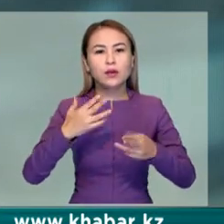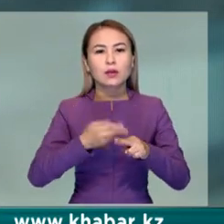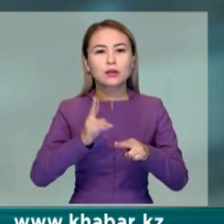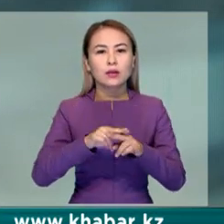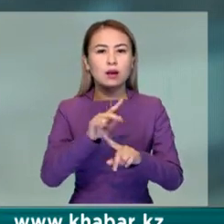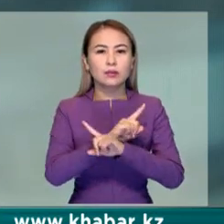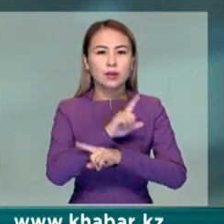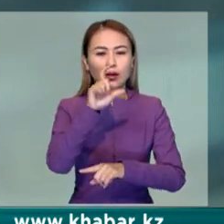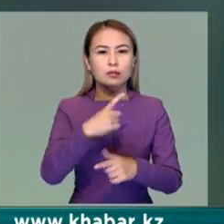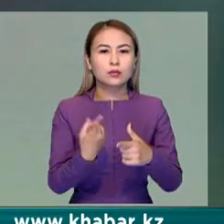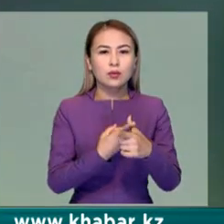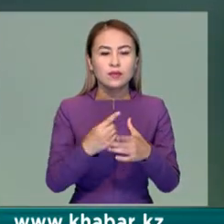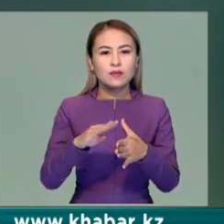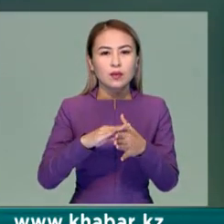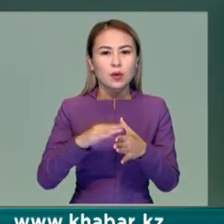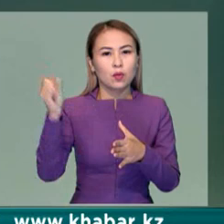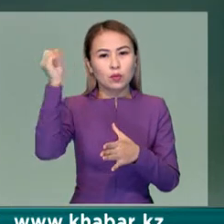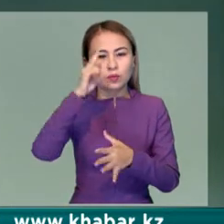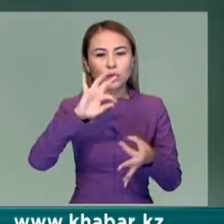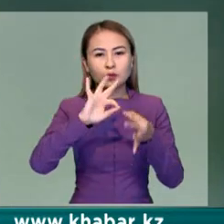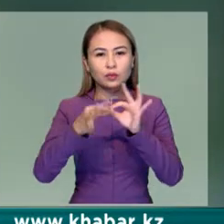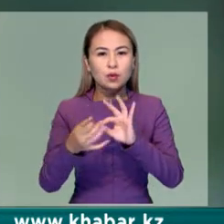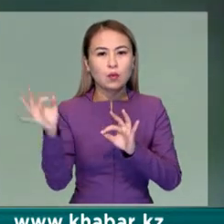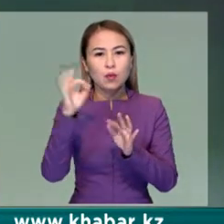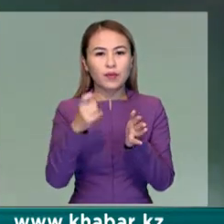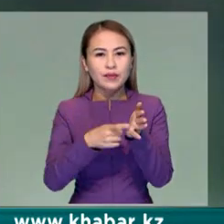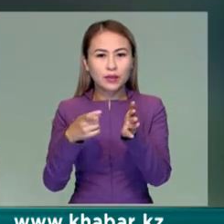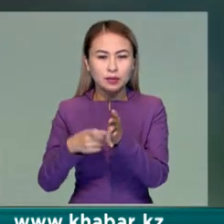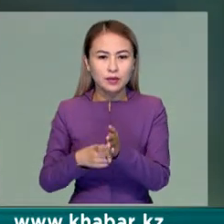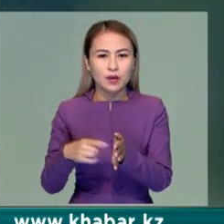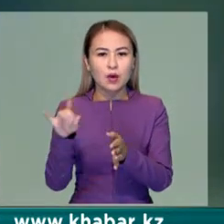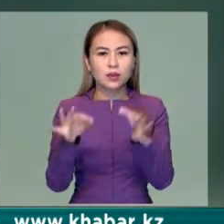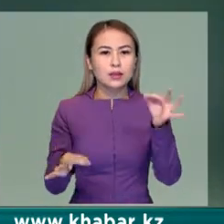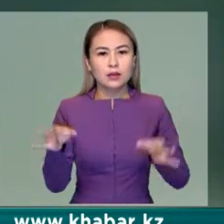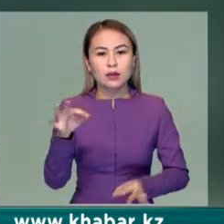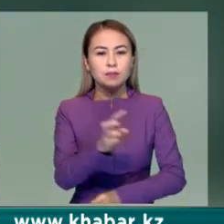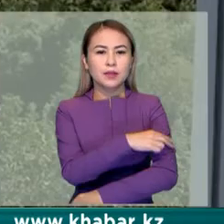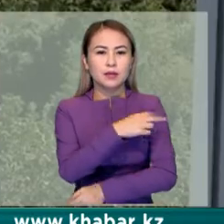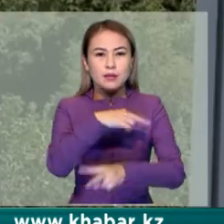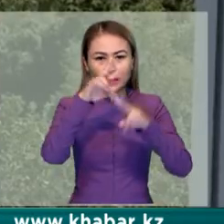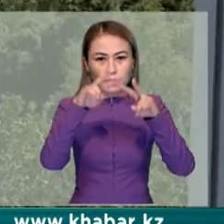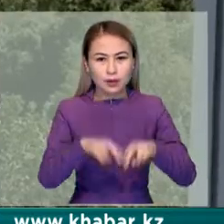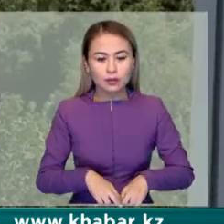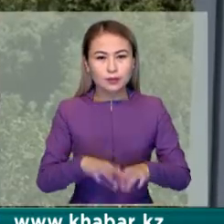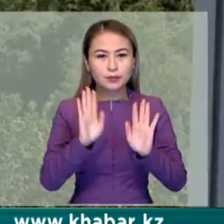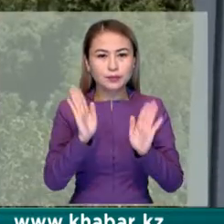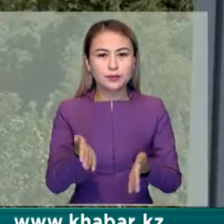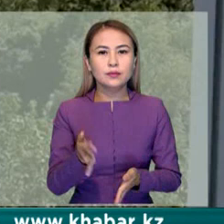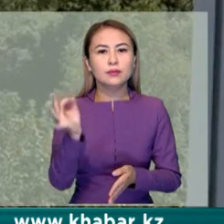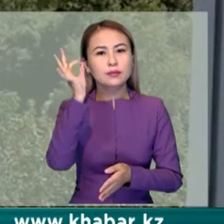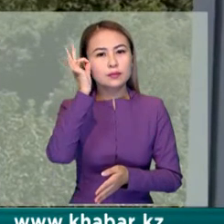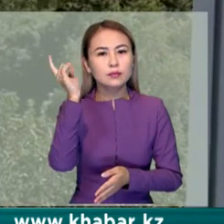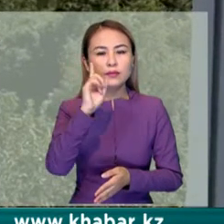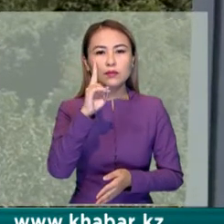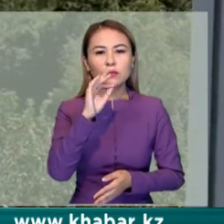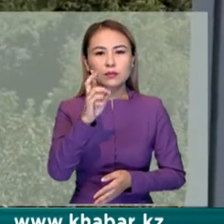жағдайдан қаза тапқан адамның аты жөні мен оқиғаның мән жайын анықтап жатыр. Ведомство мәліметінше сот медициналық сараптамалар тағайындалды.